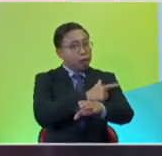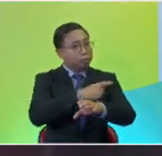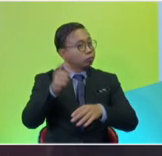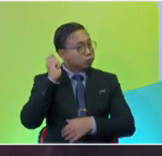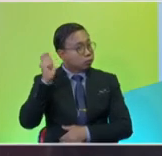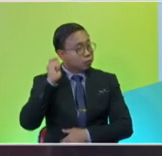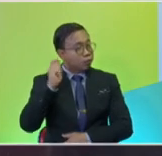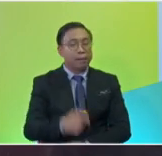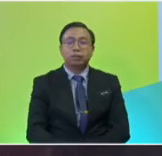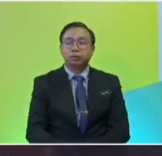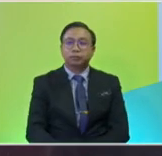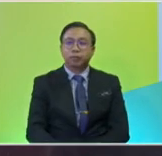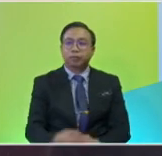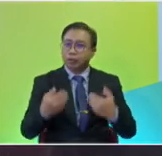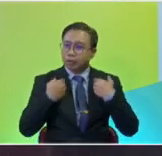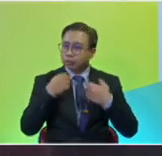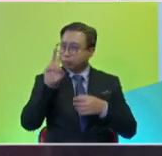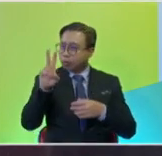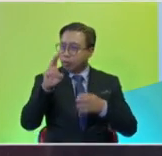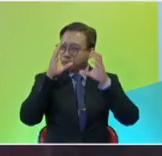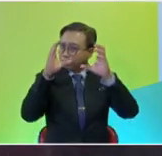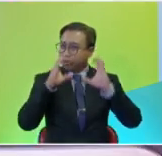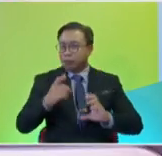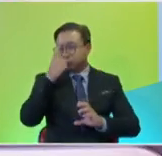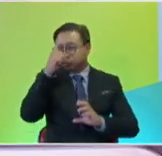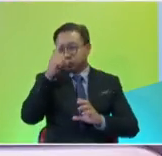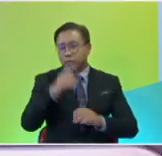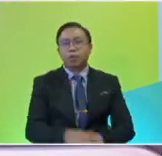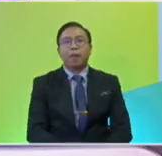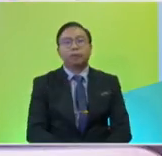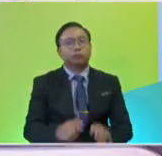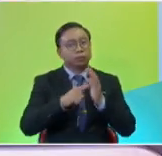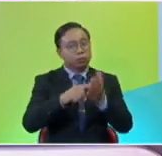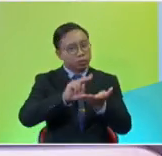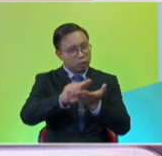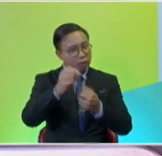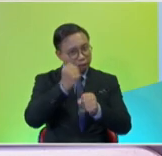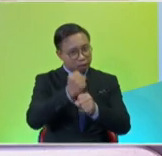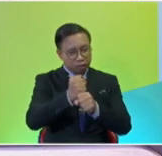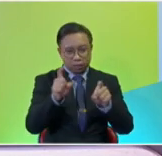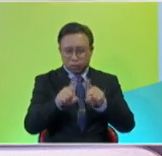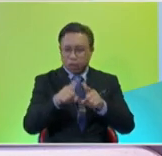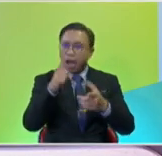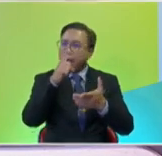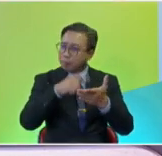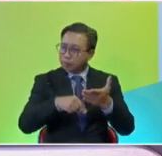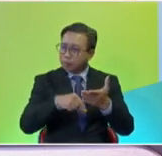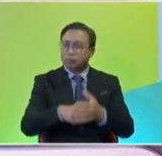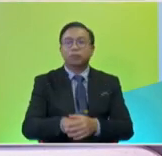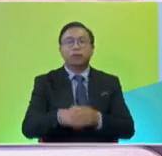dia mengandung dua cara untuk menidurkan nilai kerjasama Oh apakah